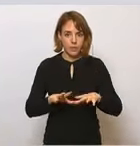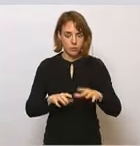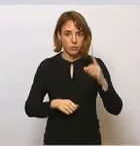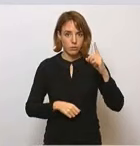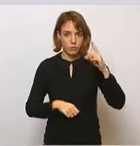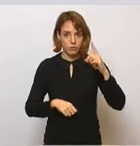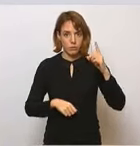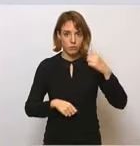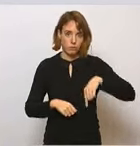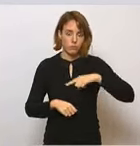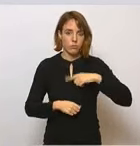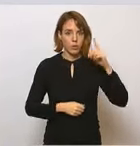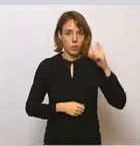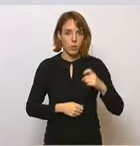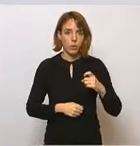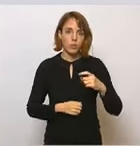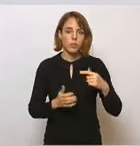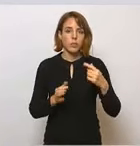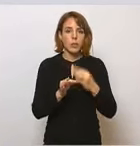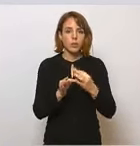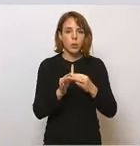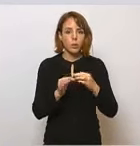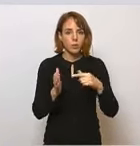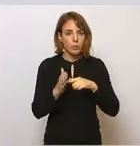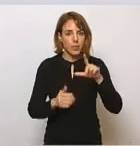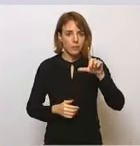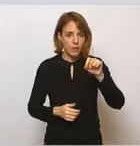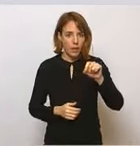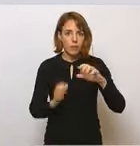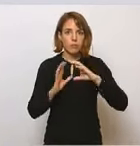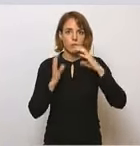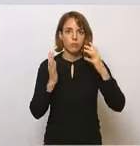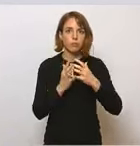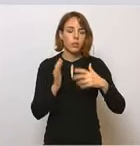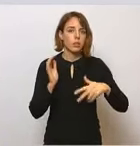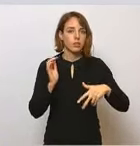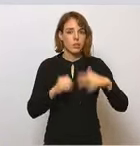2020, formé initialement de 13 membres,